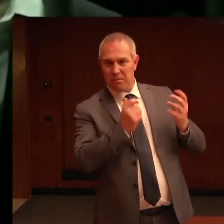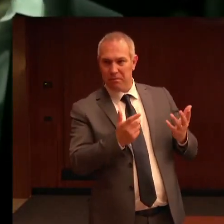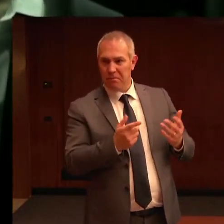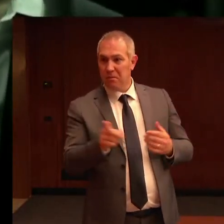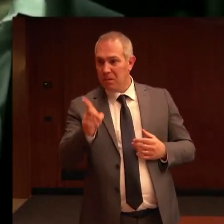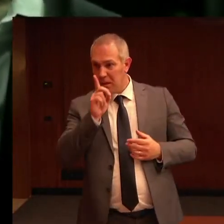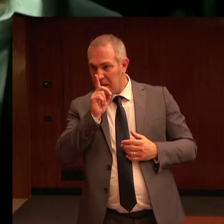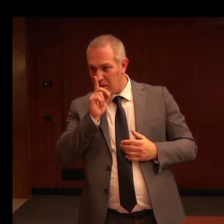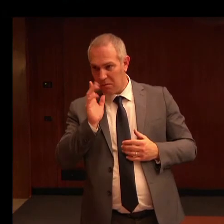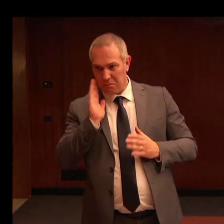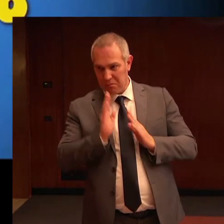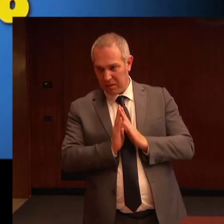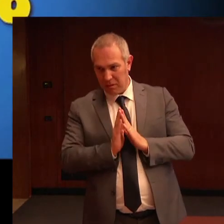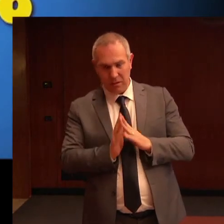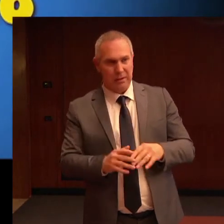favore.